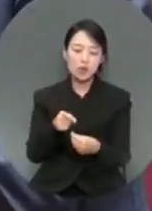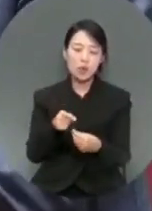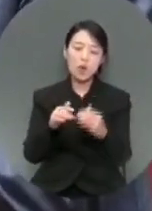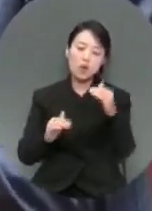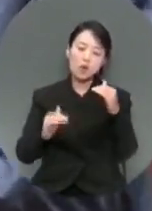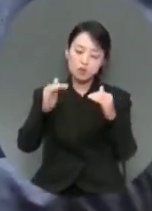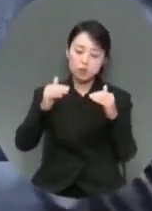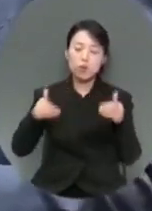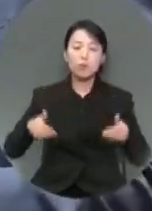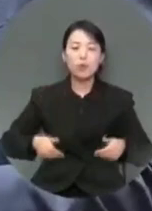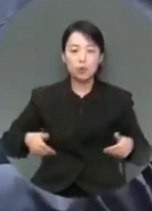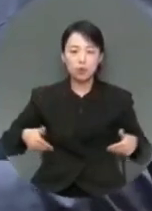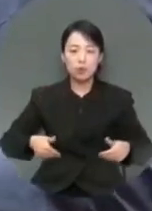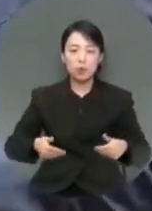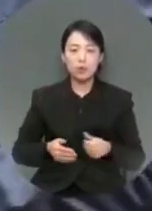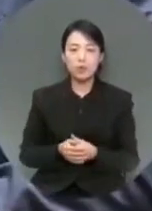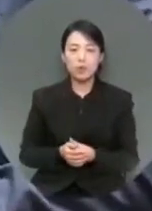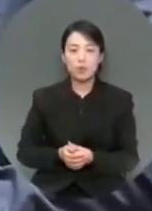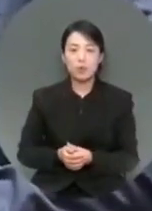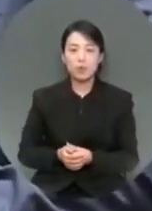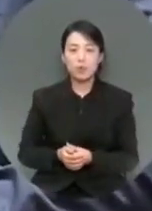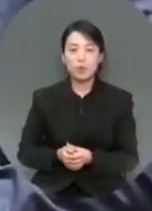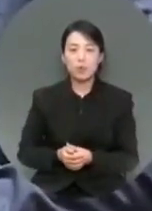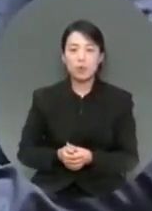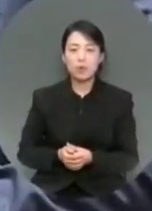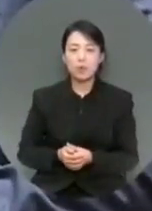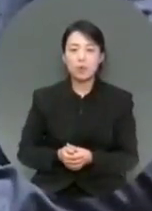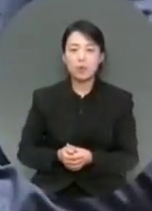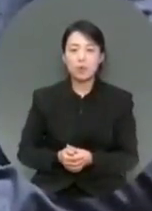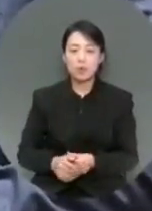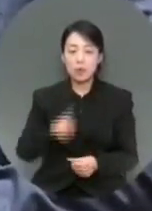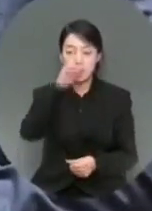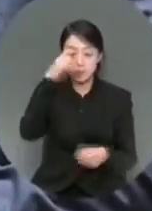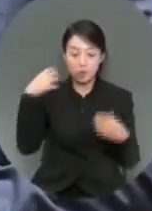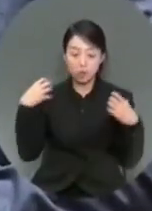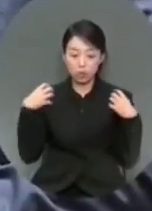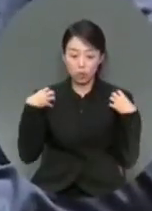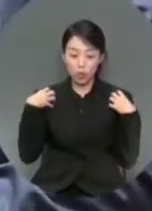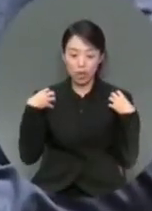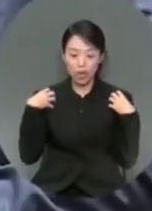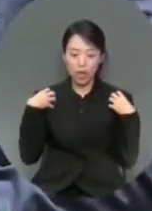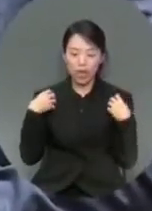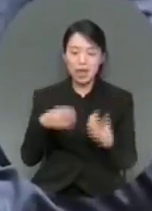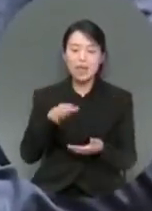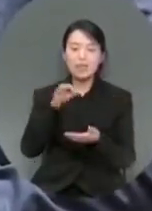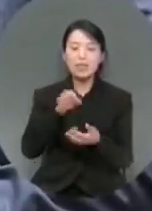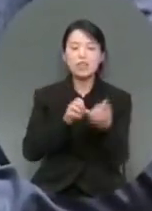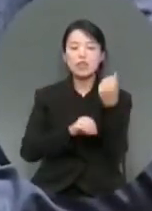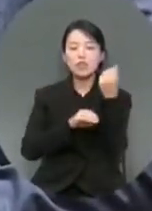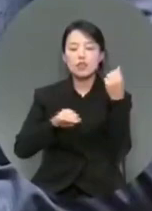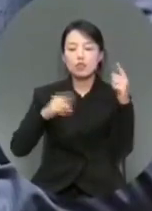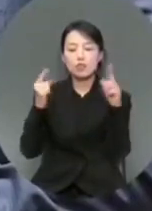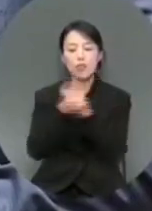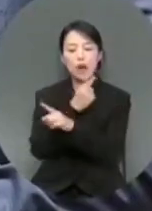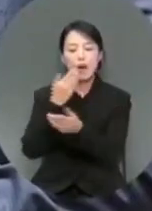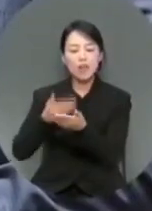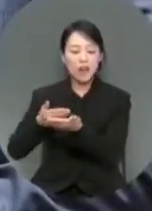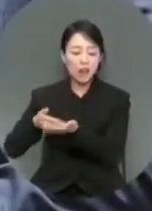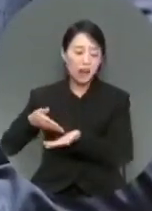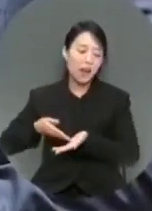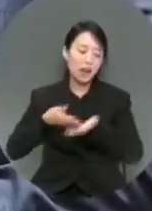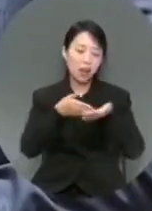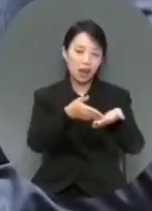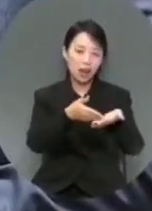노력이 필요한 게 아닌가. 그래서 저는 정부의 그 재정 기조 자체를 좀 변경시키시라 이런 말씀 드리는 거고요. 아